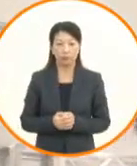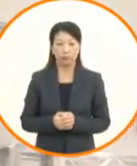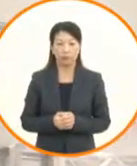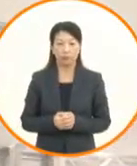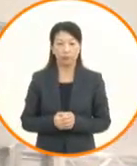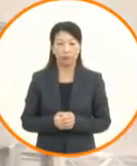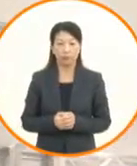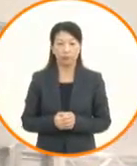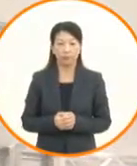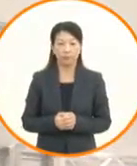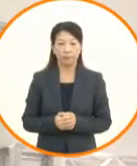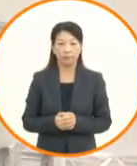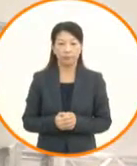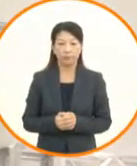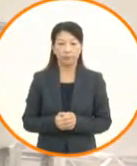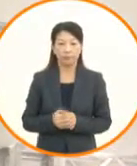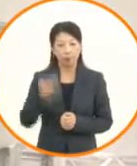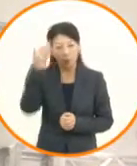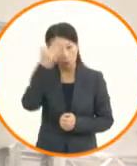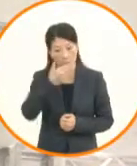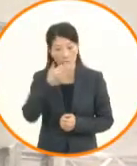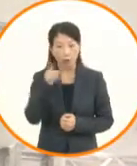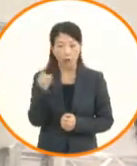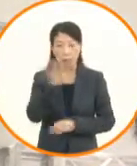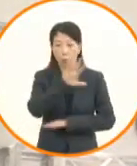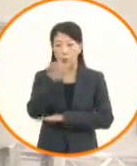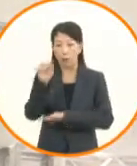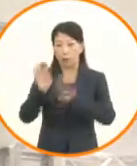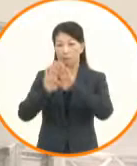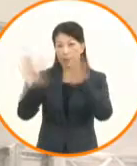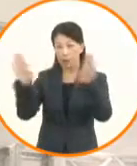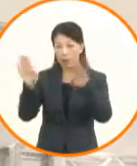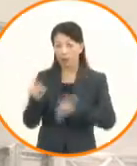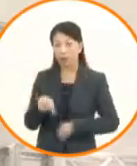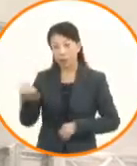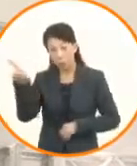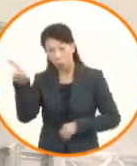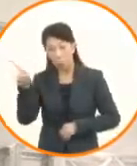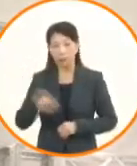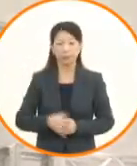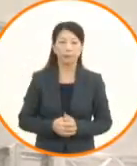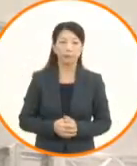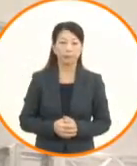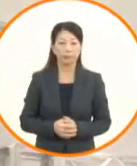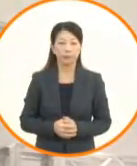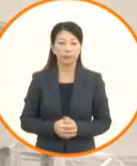え。 あっちで講座を行っている。行ってみよう。